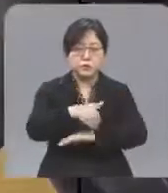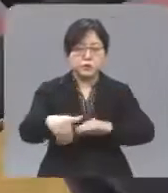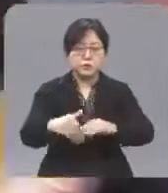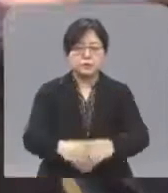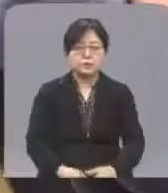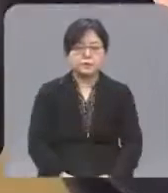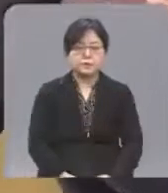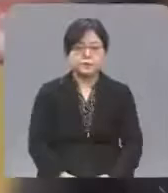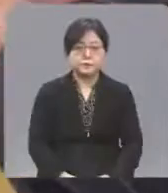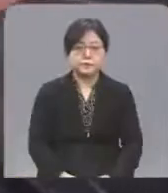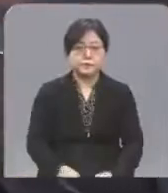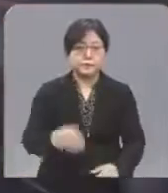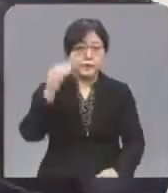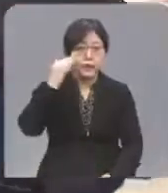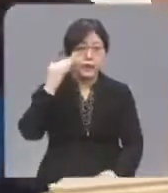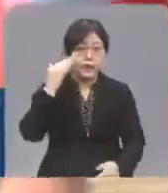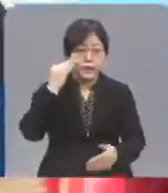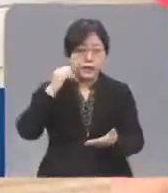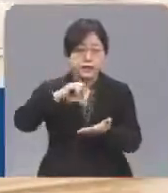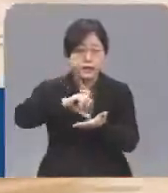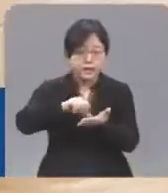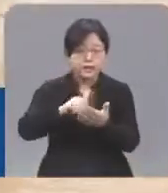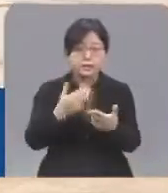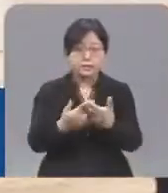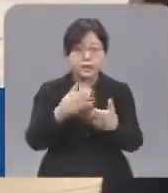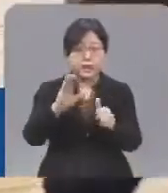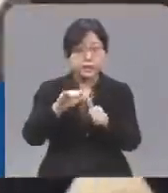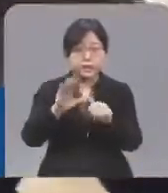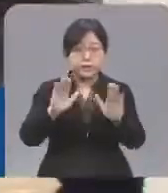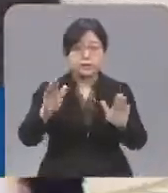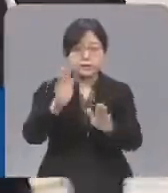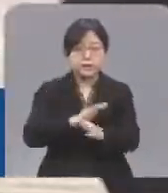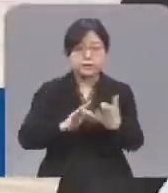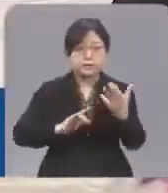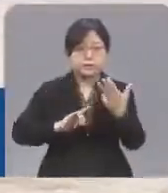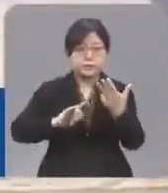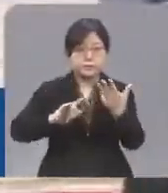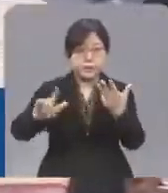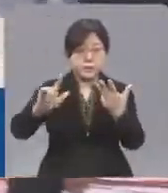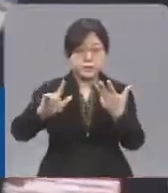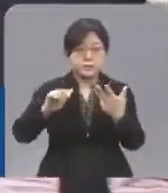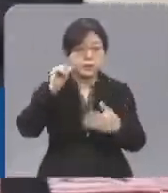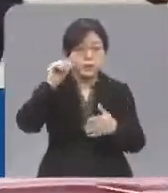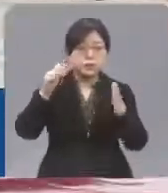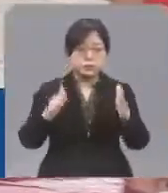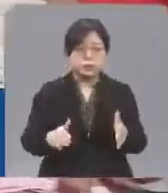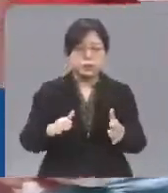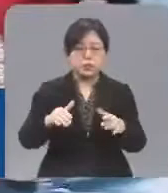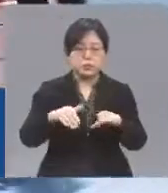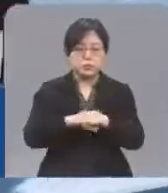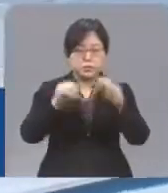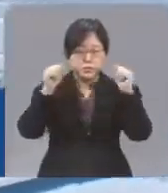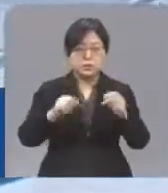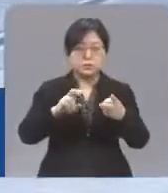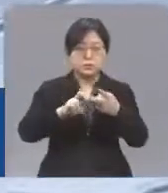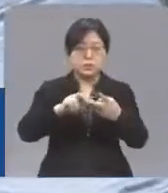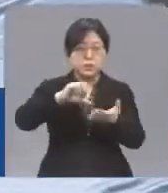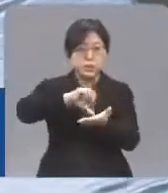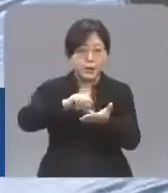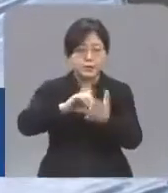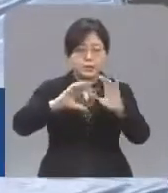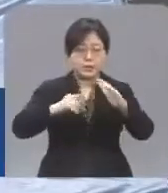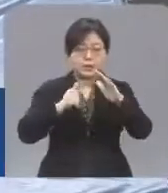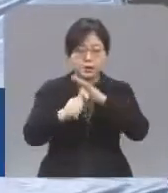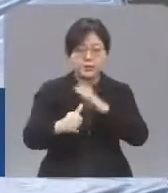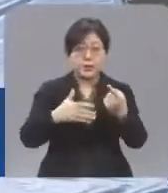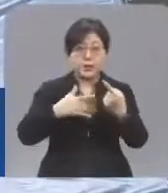대한레슬링협회와 한평구는 오늘부터 8일까지 닷새 동안 함평 문화체육센터에서 레슬링